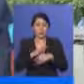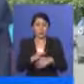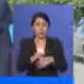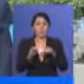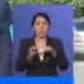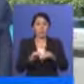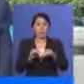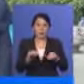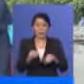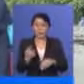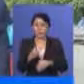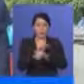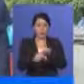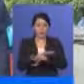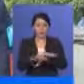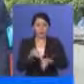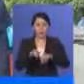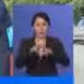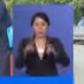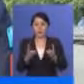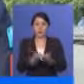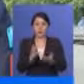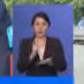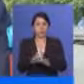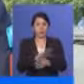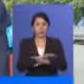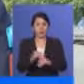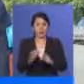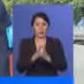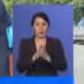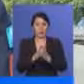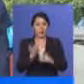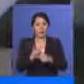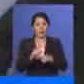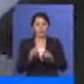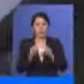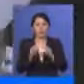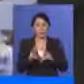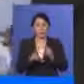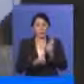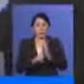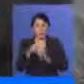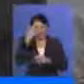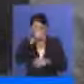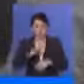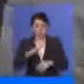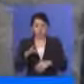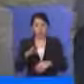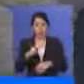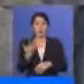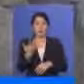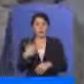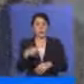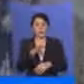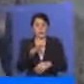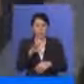Балаларды жалғыз қалдырмауға, оларға пеш жағуын тапсырмауды өтініп сұраймыз. Бұл өте қауіпті. Жыл басынан өрт салдарынан 55